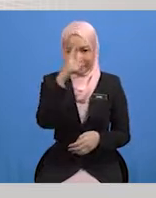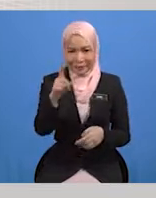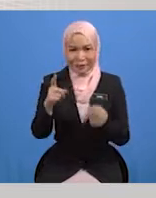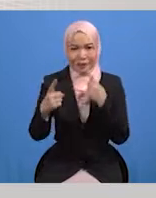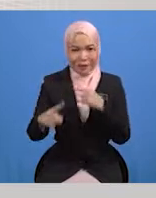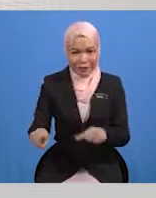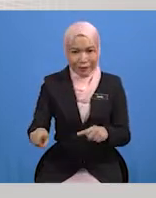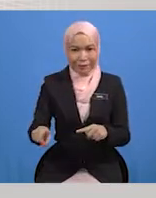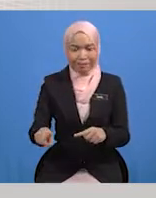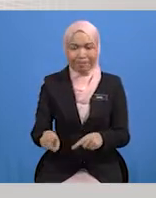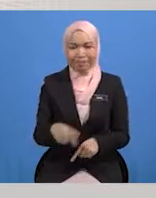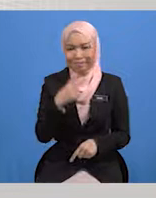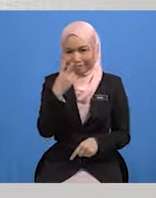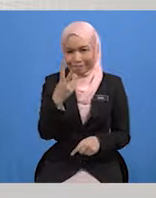berikut.